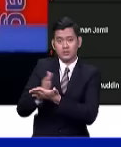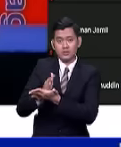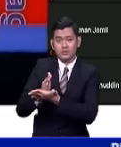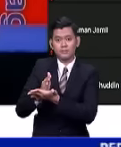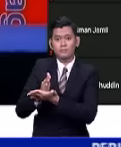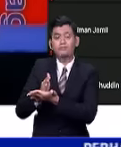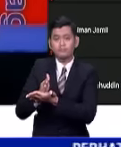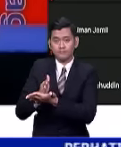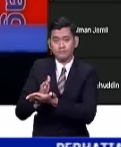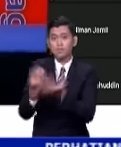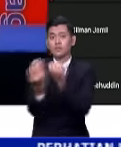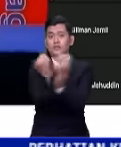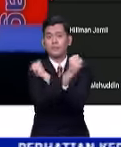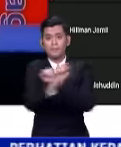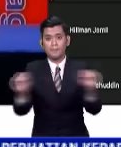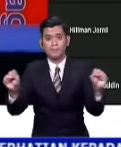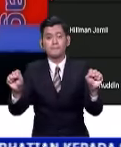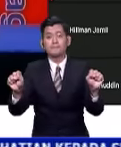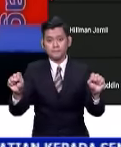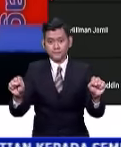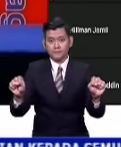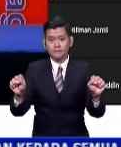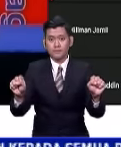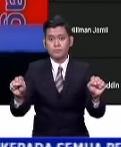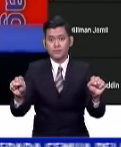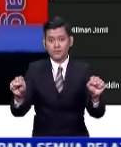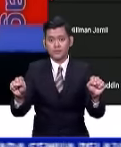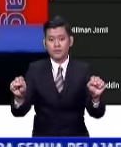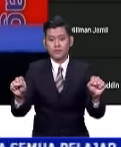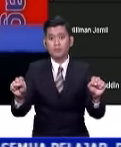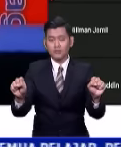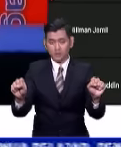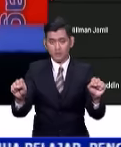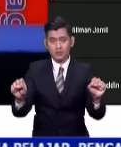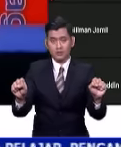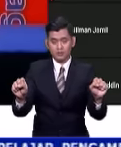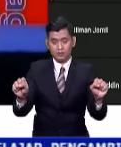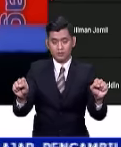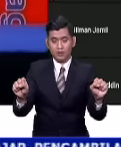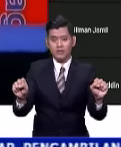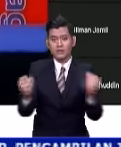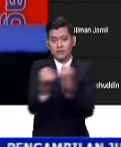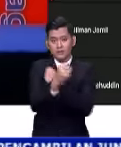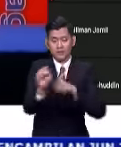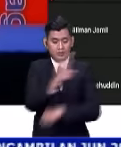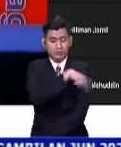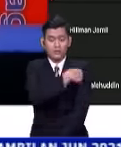yang disediakan di Hak Mizan, tapi hospital Angkatan Tentera Kelantan,